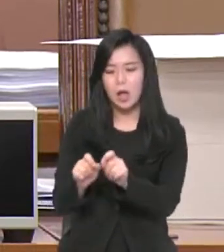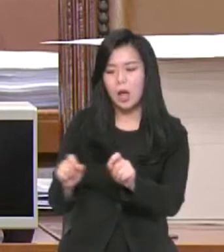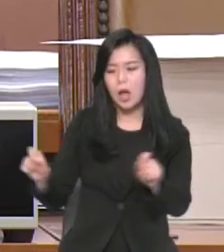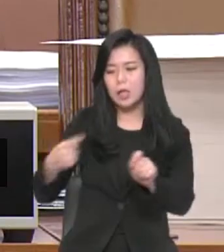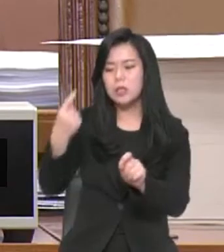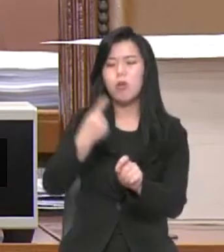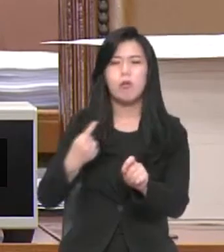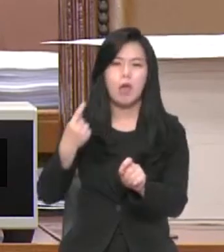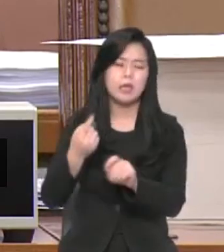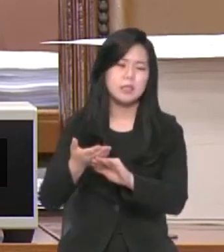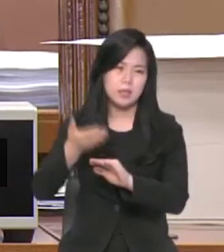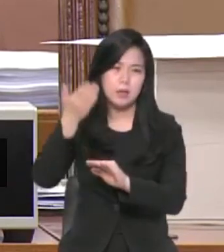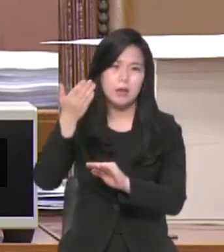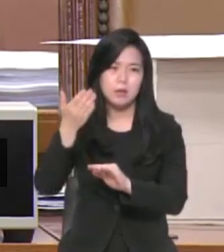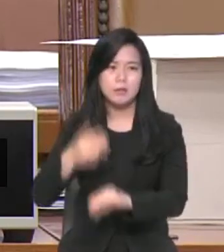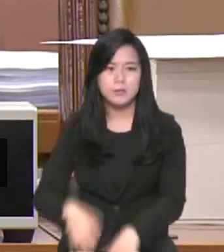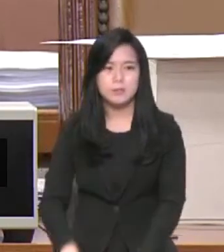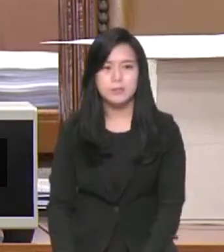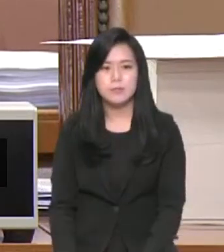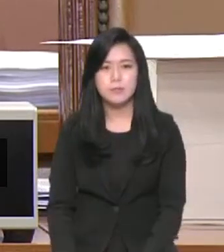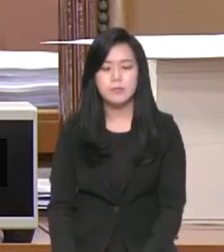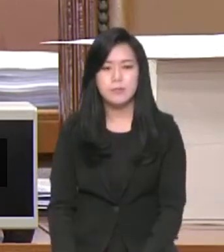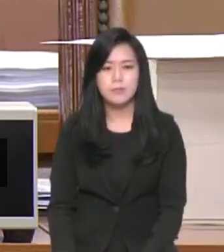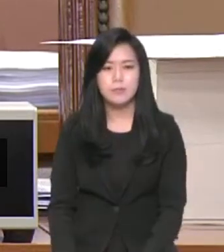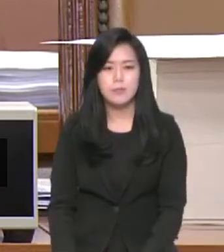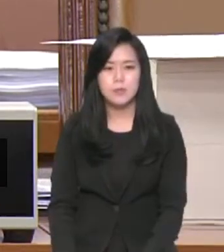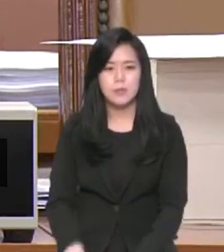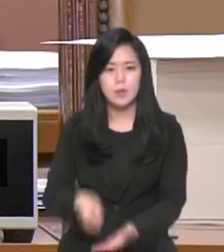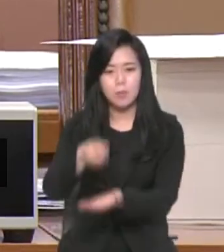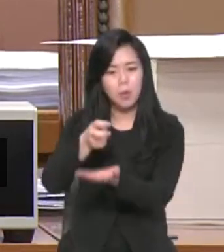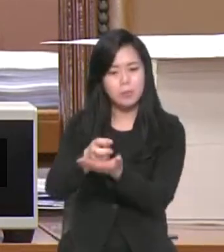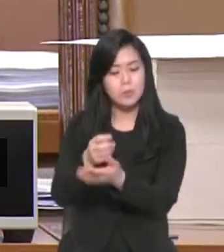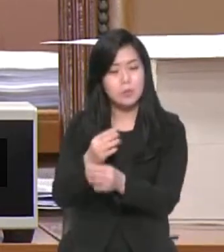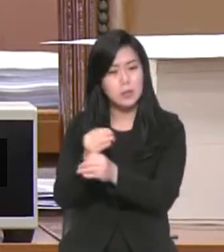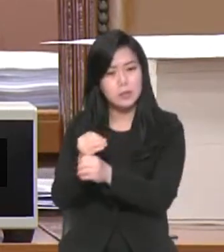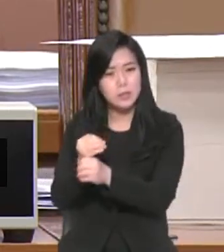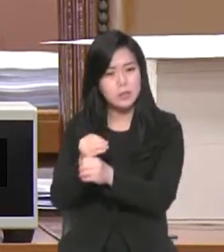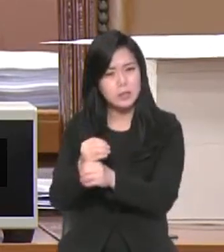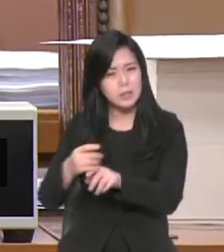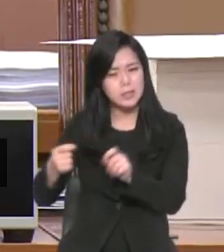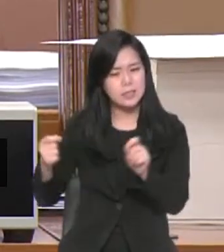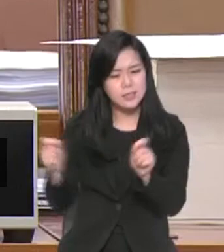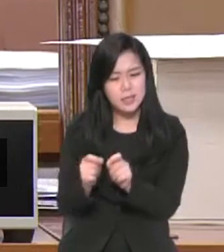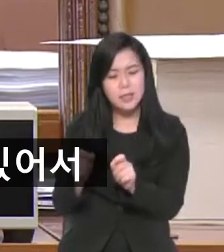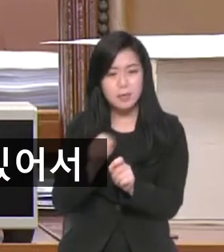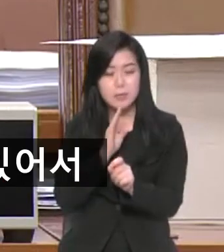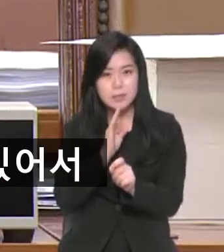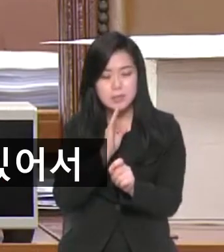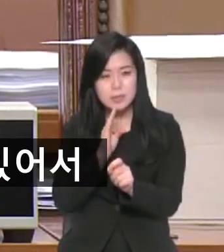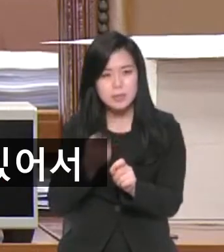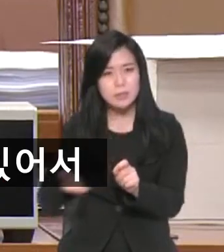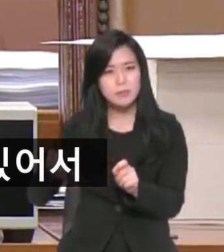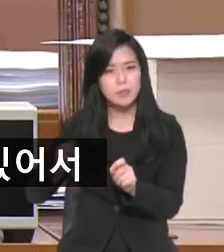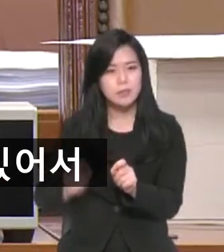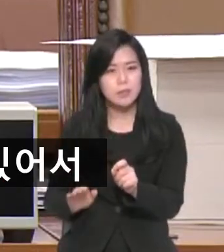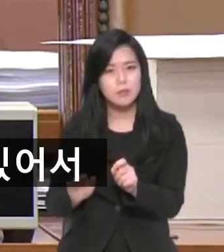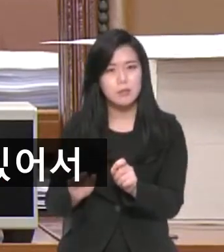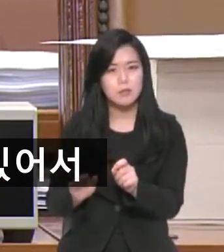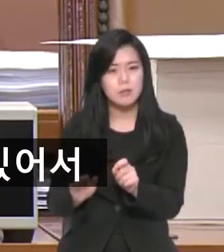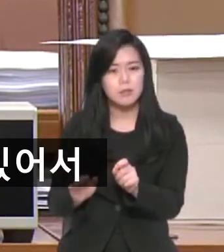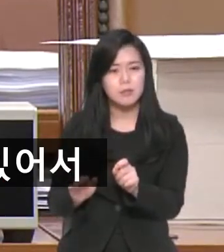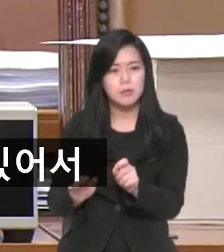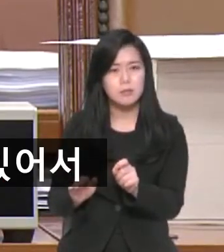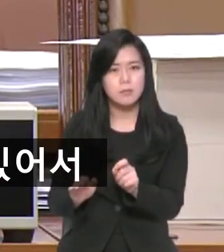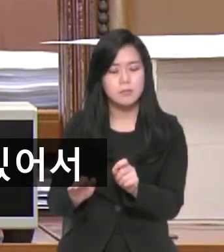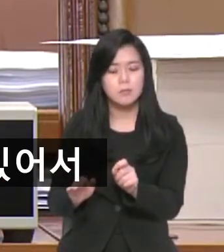있는데요. 저희가 그 법정 기간보다는 짧게 소요되고 있지만